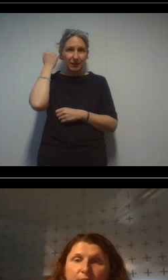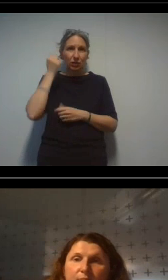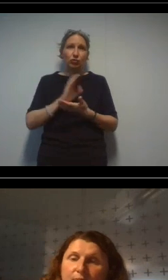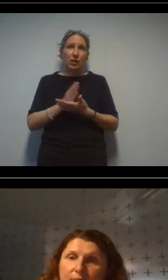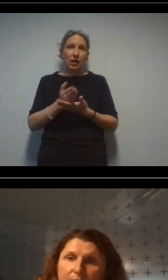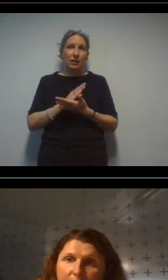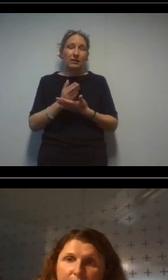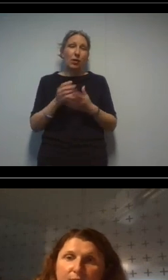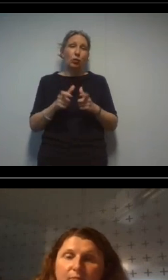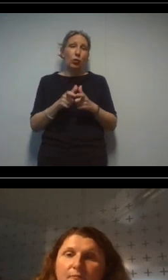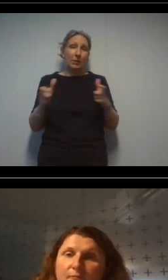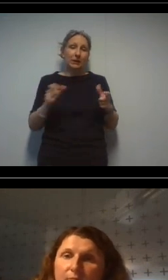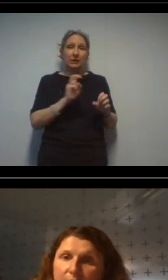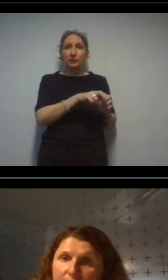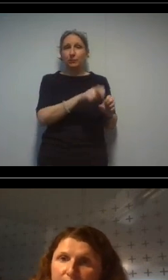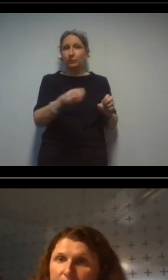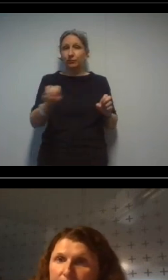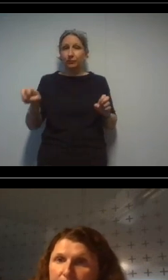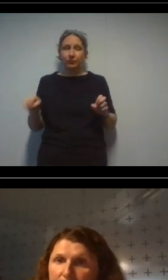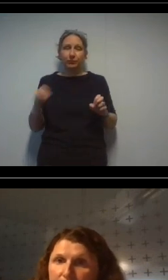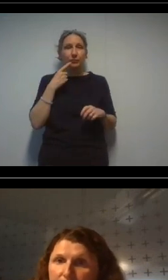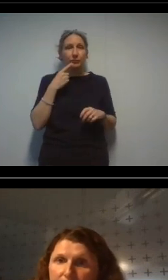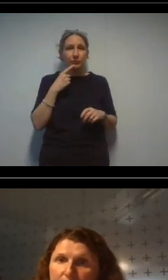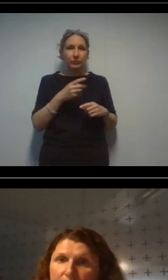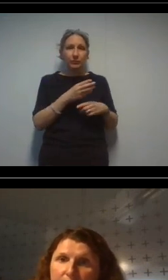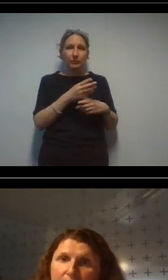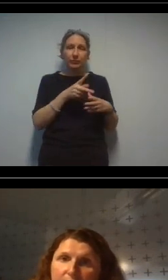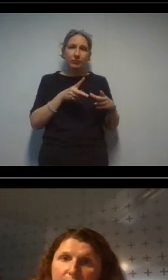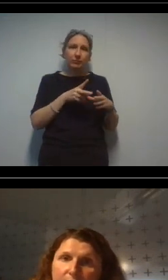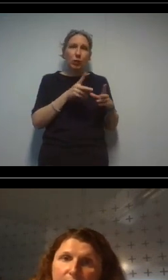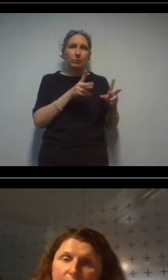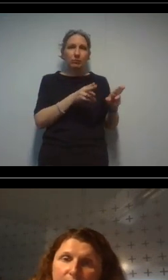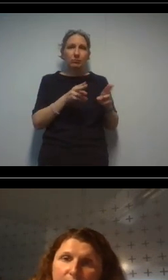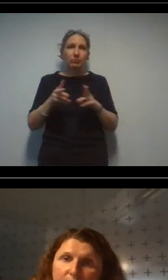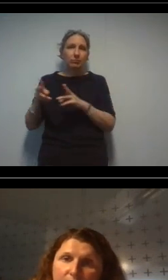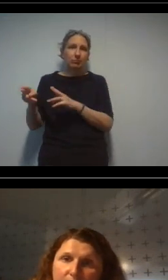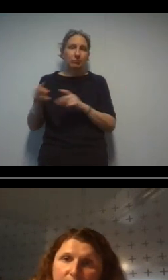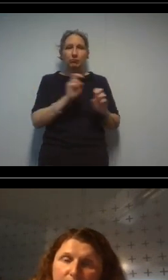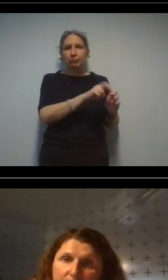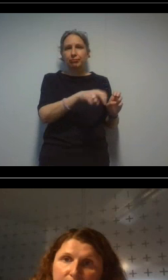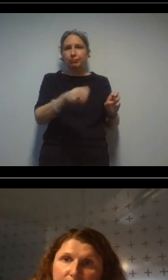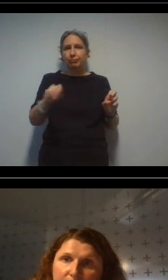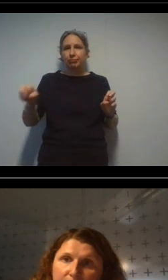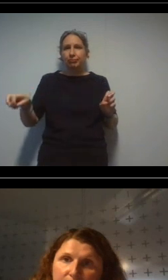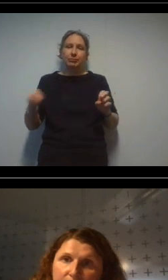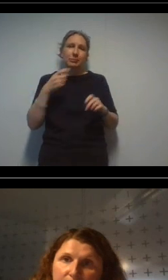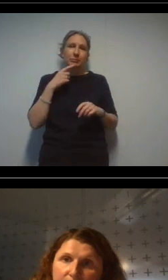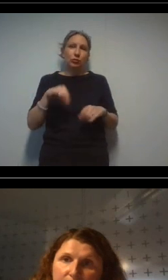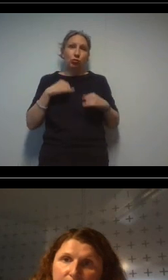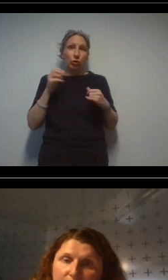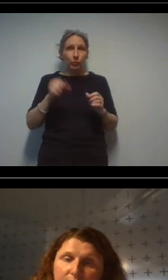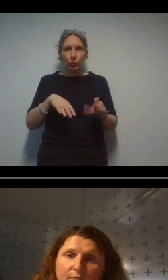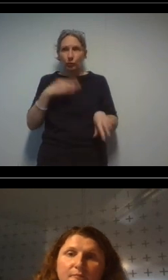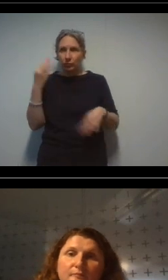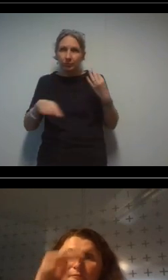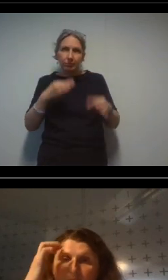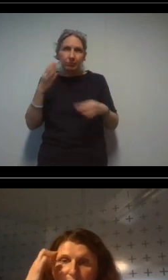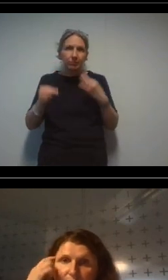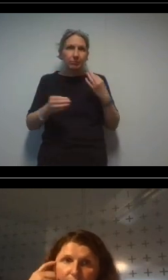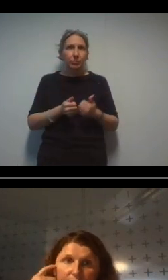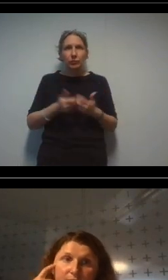les 15 jours entre plusieurs entreprises et les jeunes aussi profitent d'un maximum de métiers et de découvertes. Et